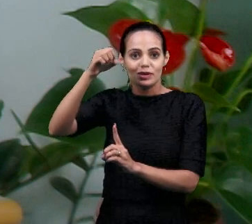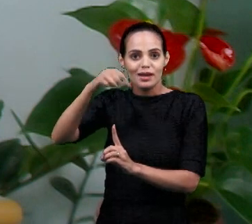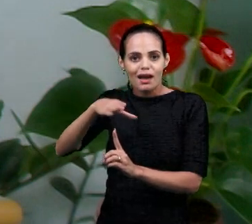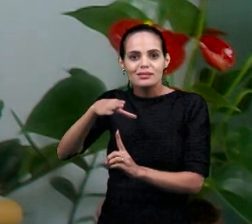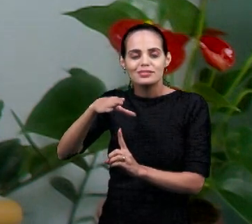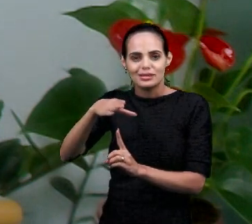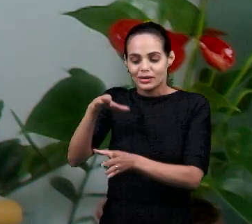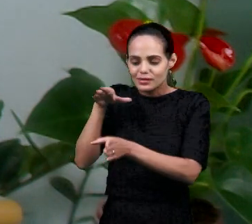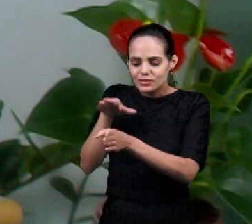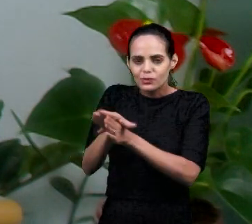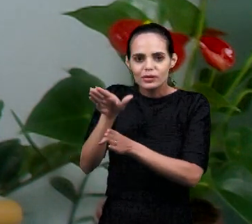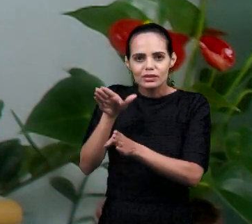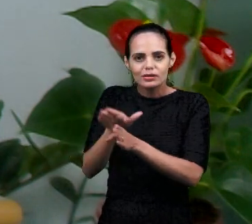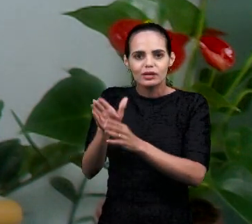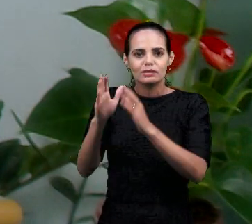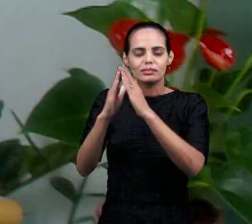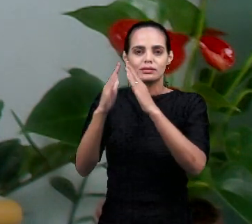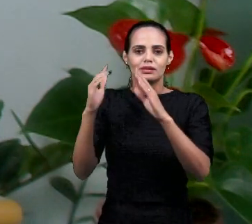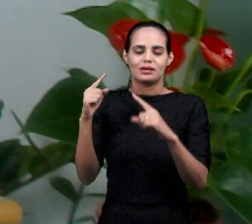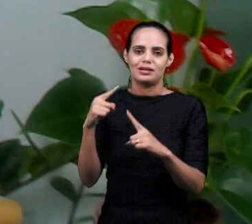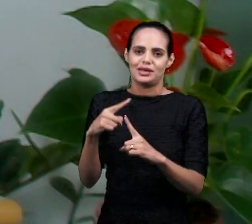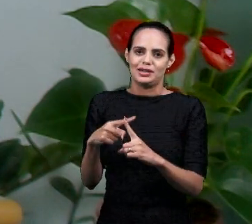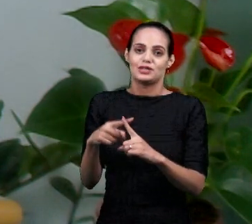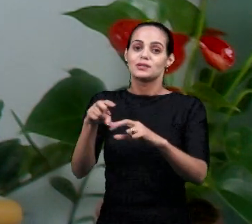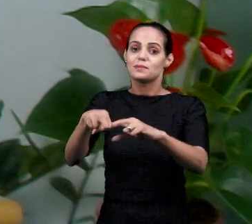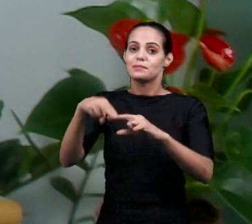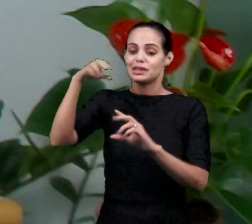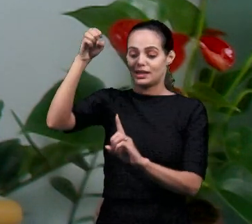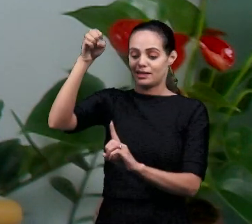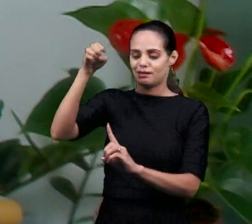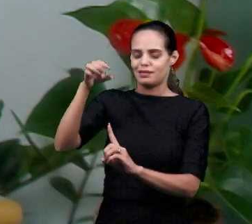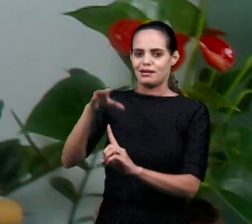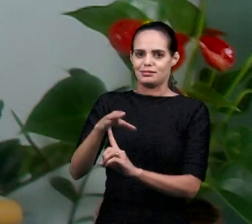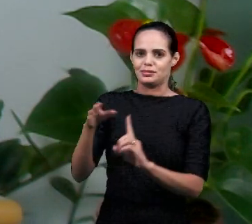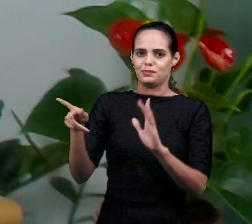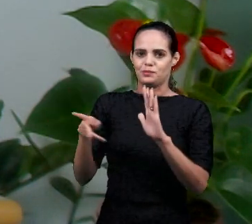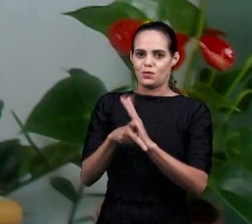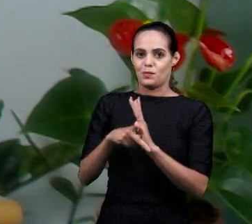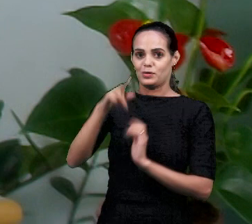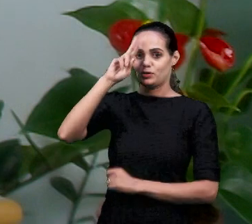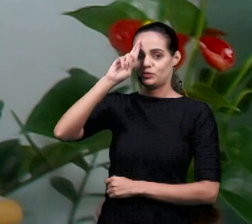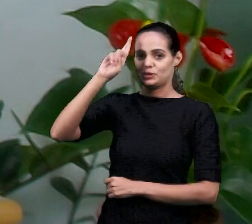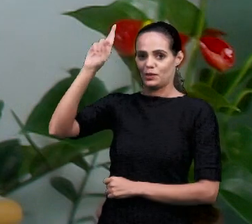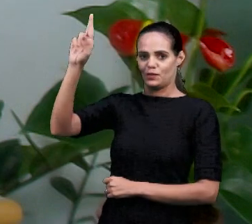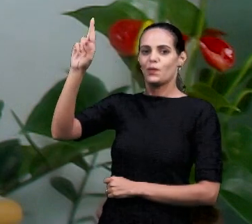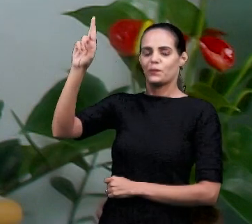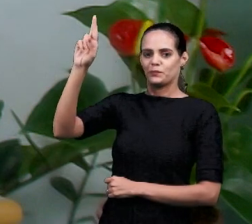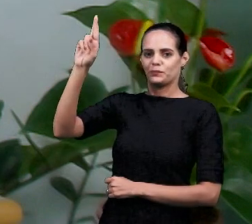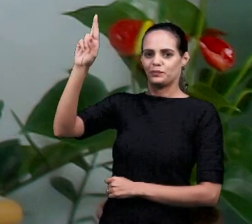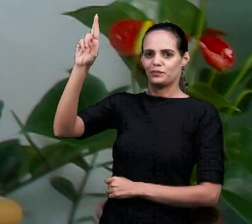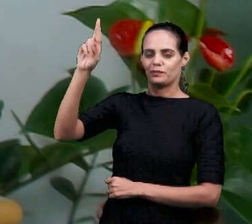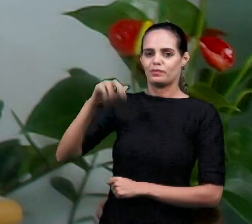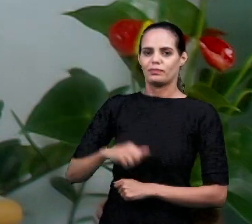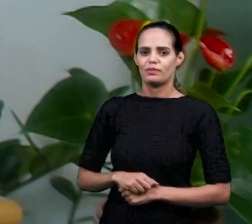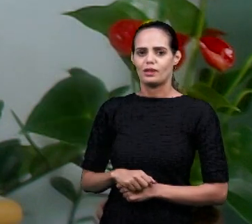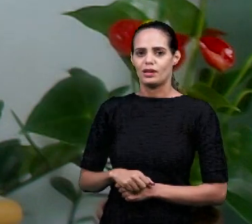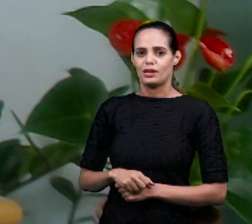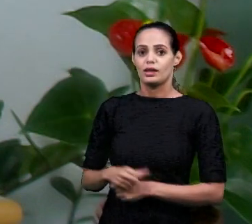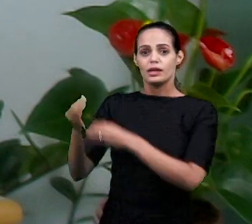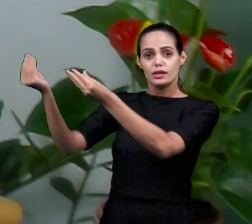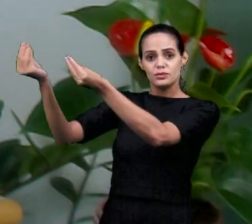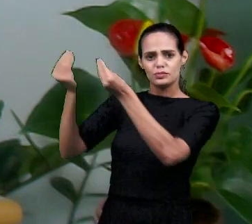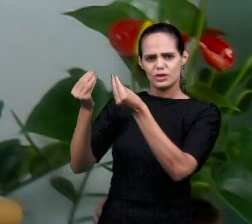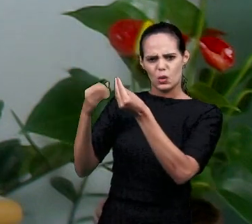orientée à vivre selon la grâce du Seigneur. Donc c'est une faveur qui ne